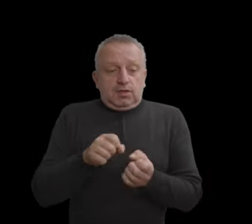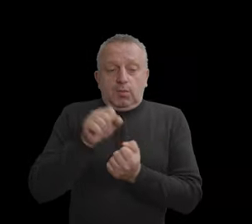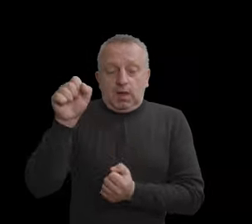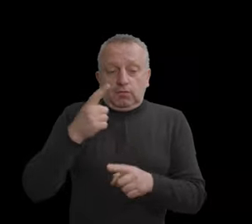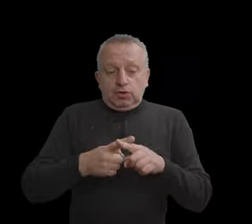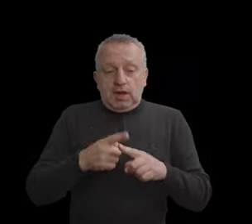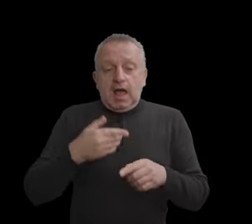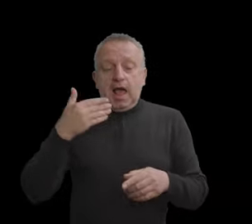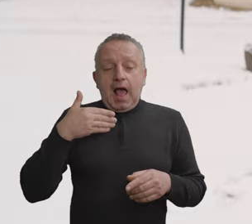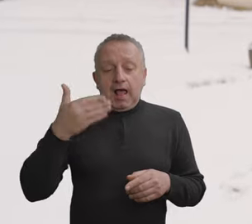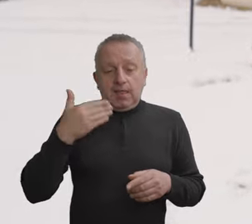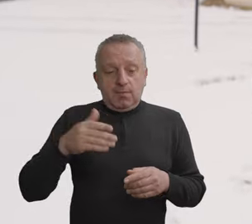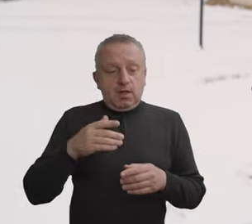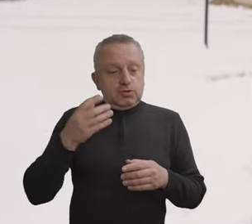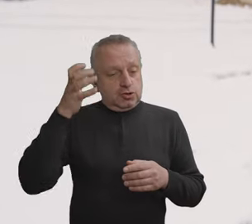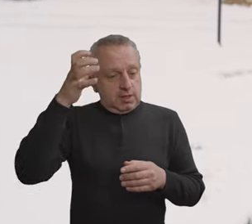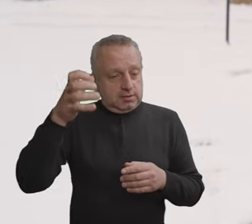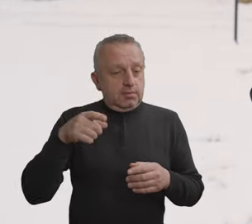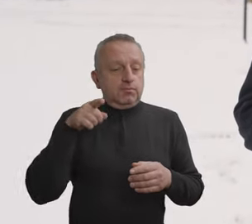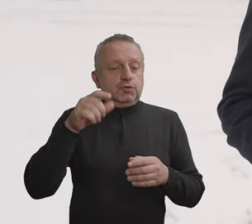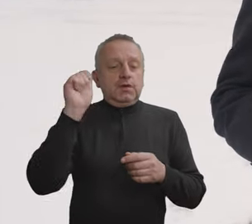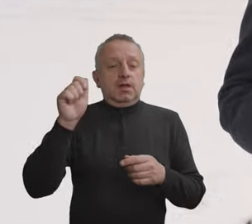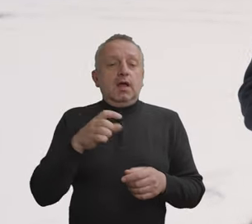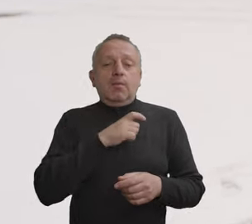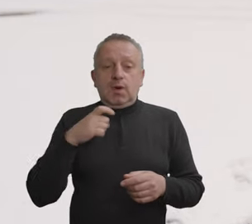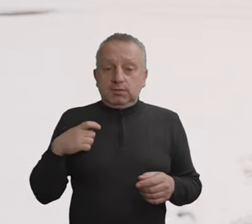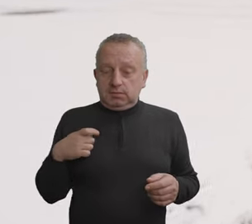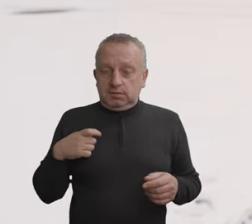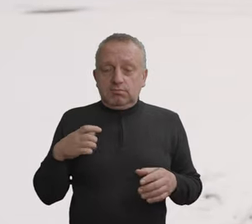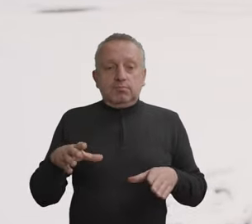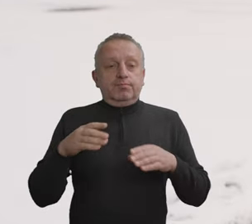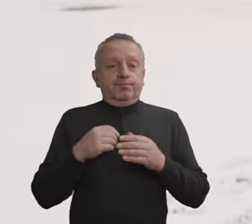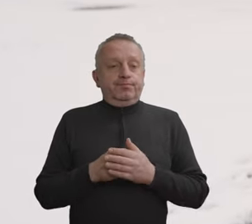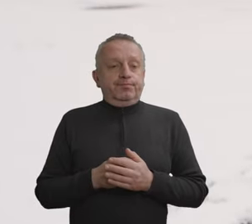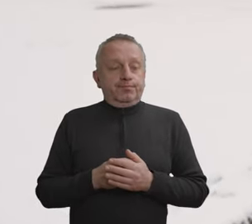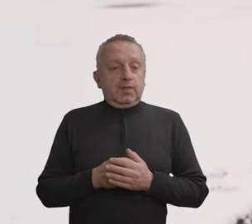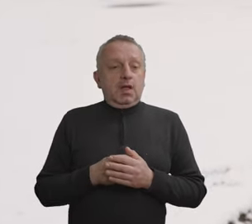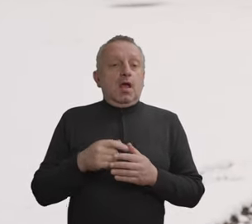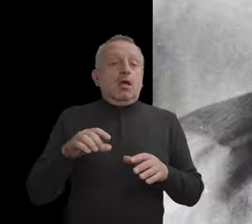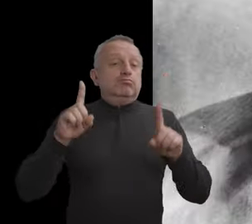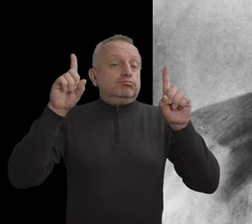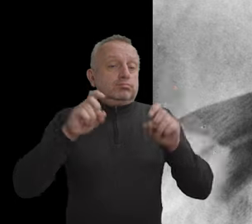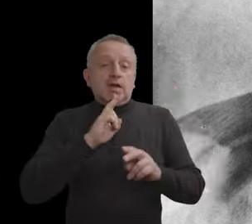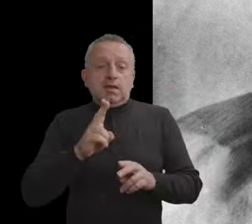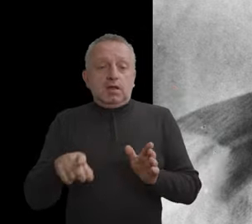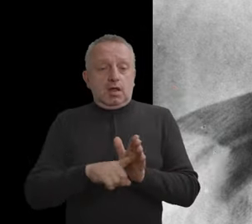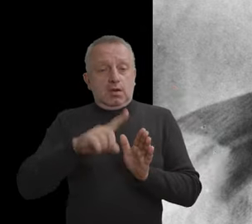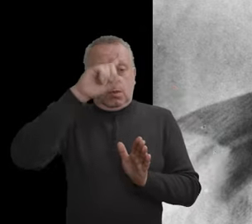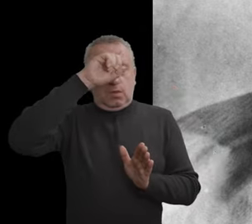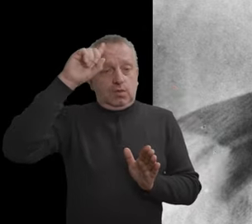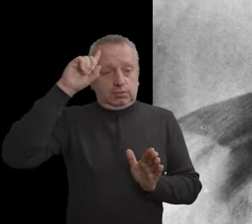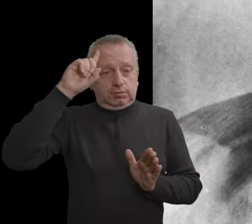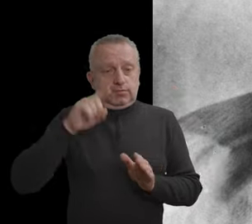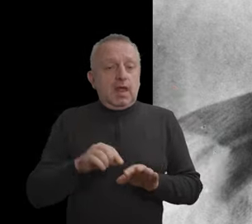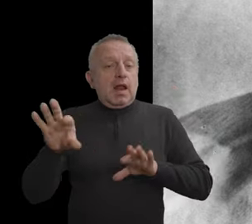ludności polskiej na Górnym Śląsku. Później pojechał do Bośni, gdzie spotykał się z Polakami mieszkającymi tam i pracującymi. Przyjaźnił się z papieżem